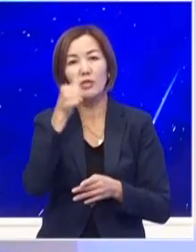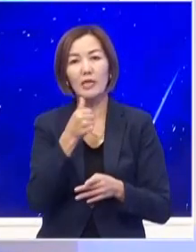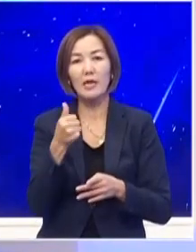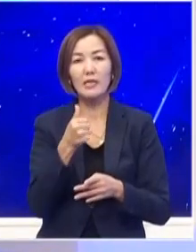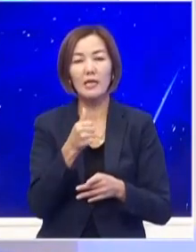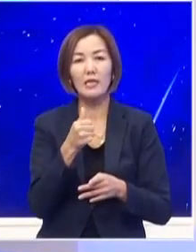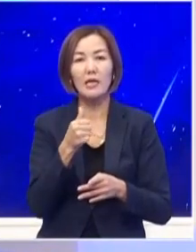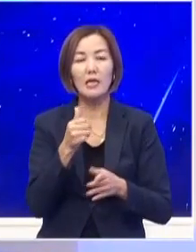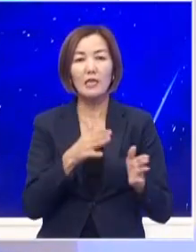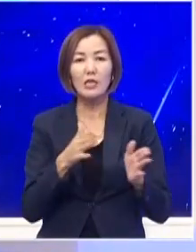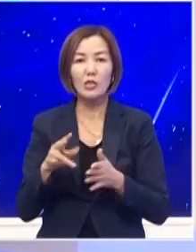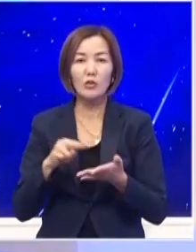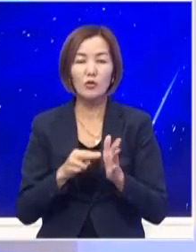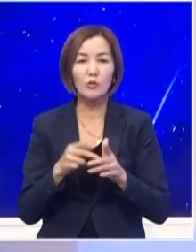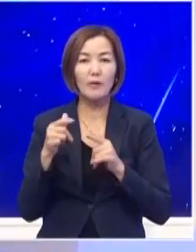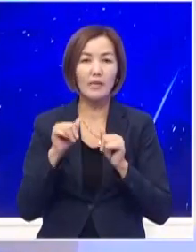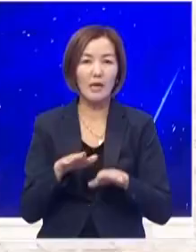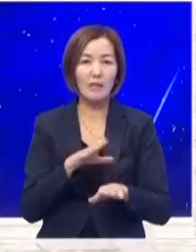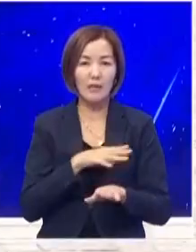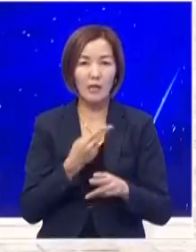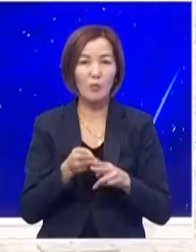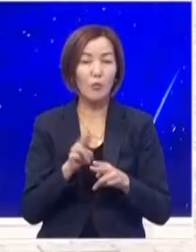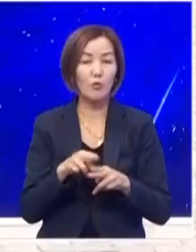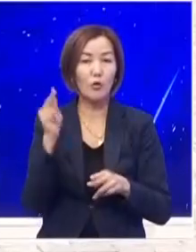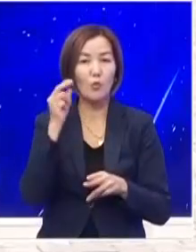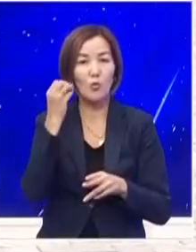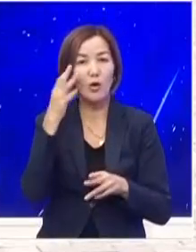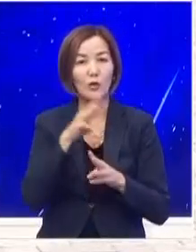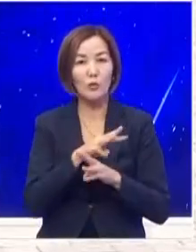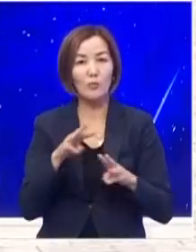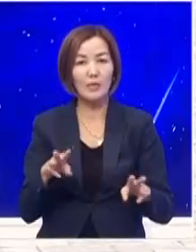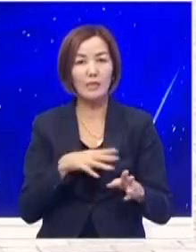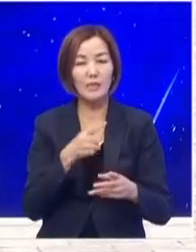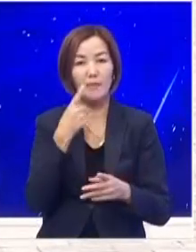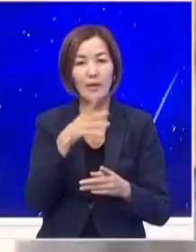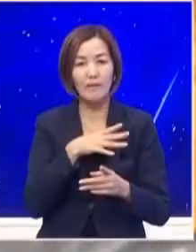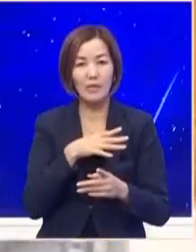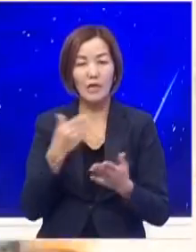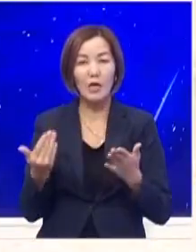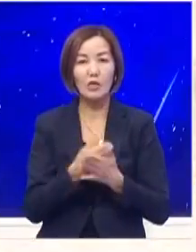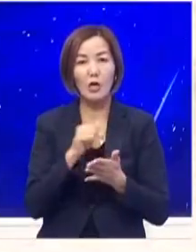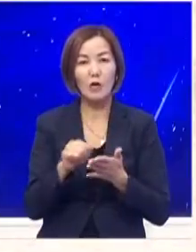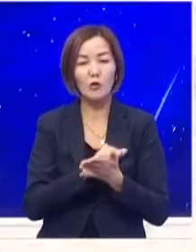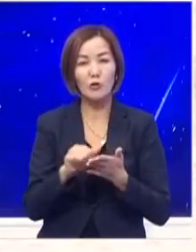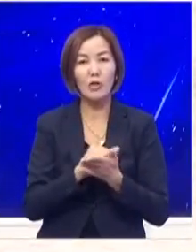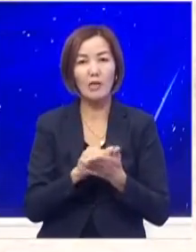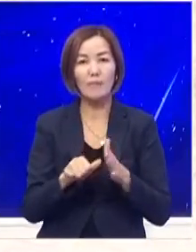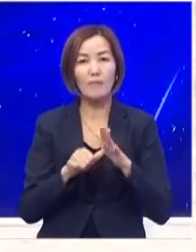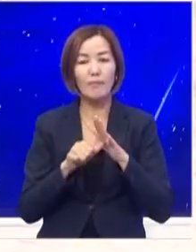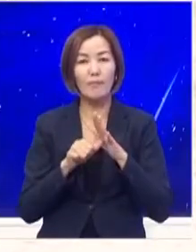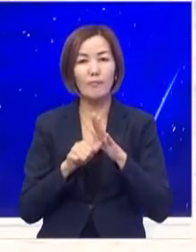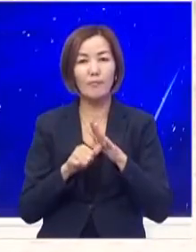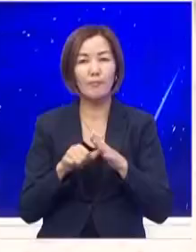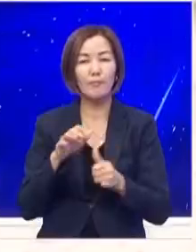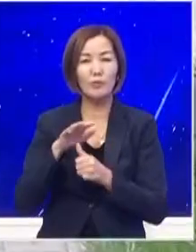2023-2025 жылдарға арналған кешенді жоспар қабылдады. Бұл туралы оқу ағарту вице-министрі мәлімдеді. Айтуынша, жаңа құжат балаларды зорлық-зомбылықтан